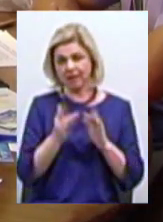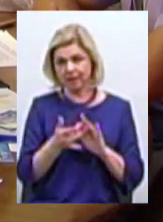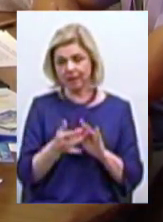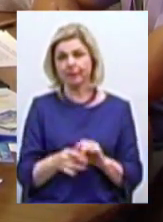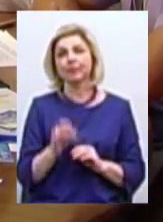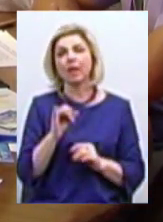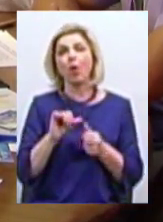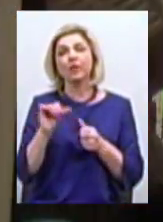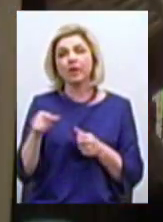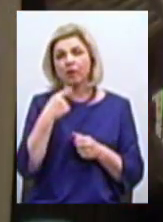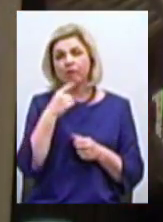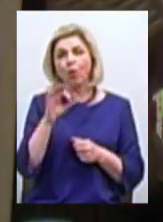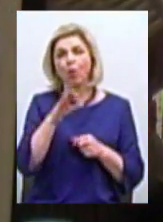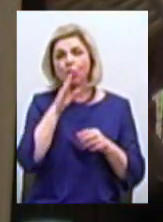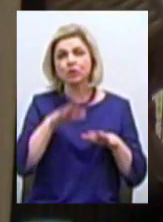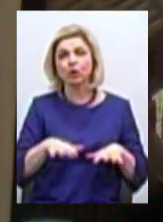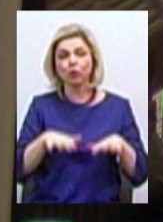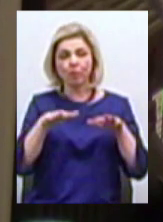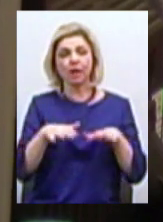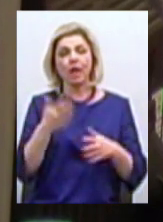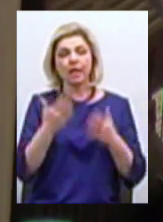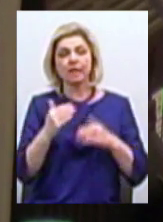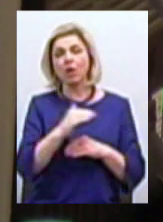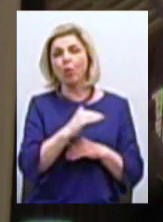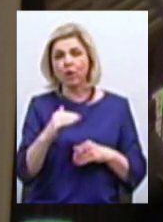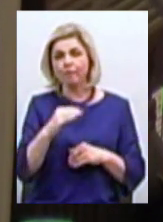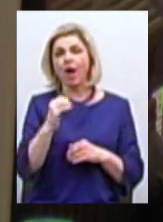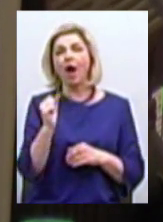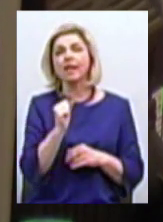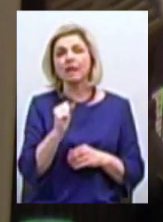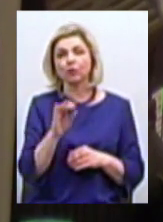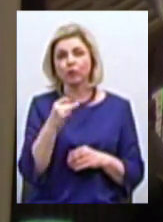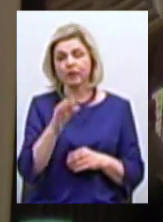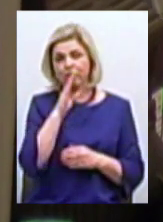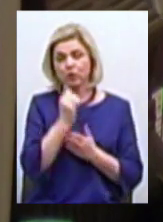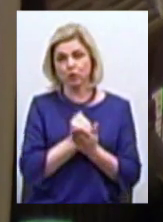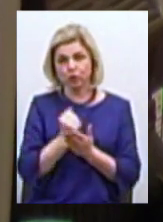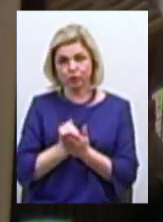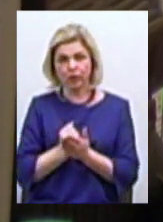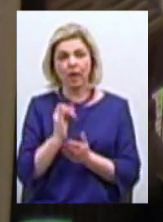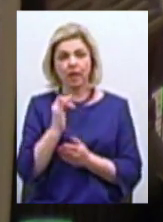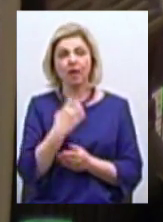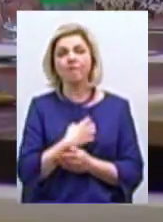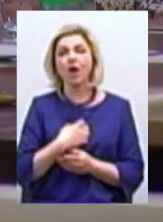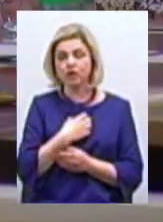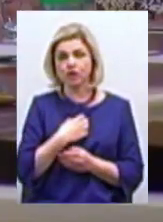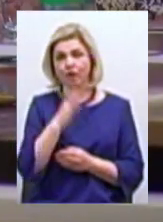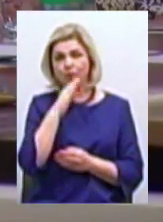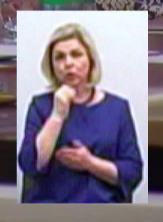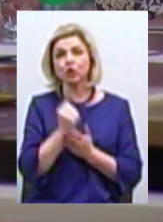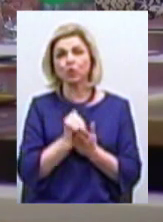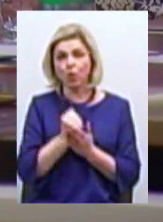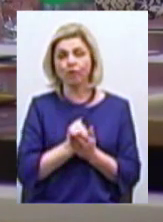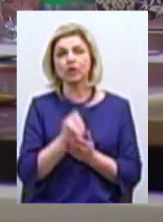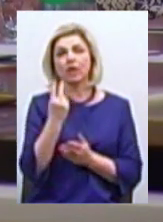Окремо говорили про затоплення території у разі підняття рівня Олександрівського водосховища. Хвостова частина Олександрівського водосховища займе майже